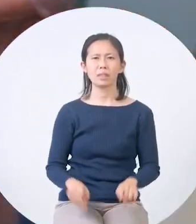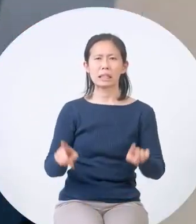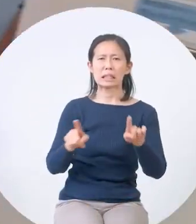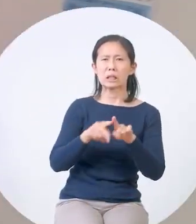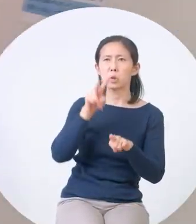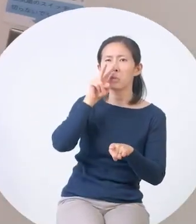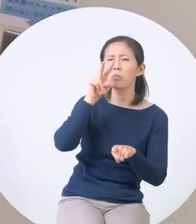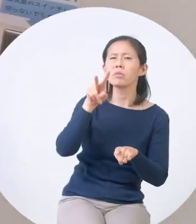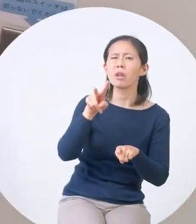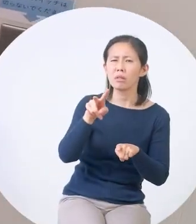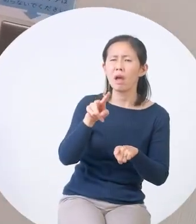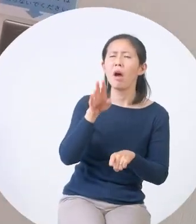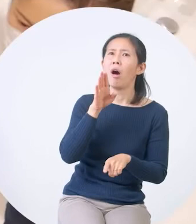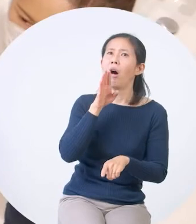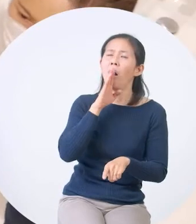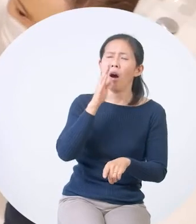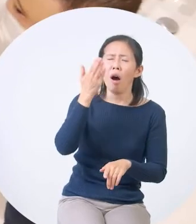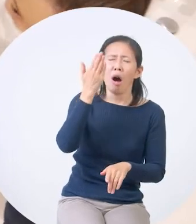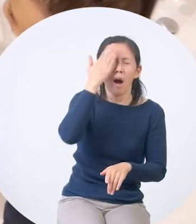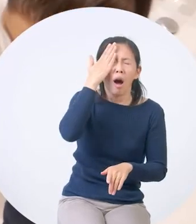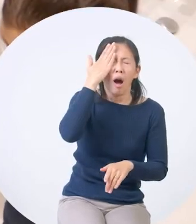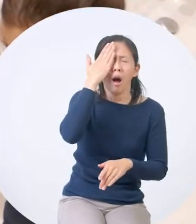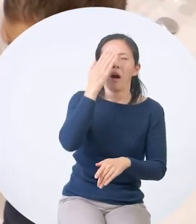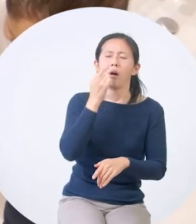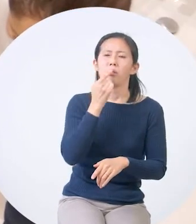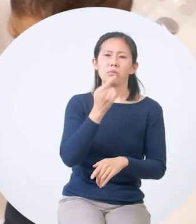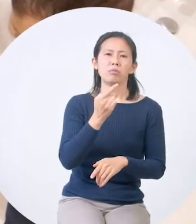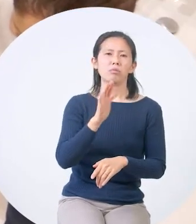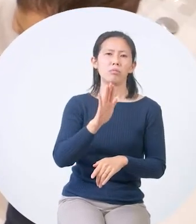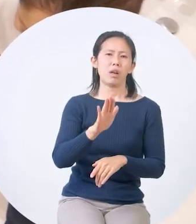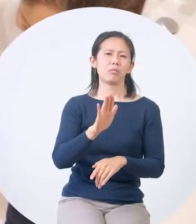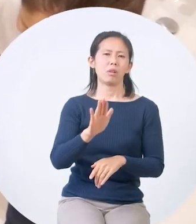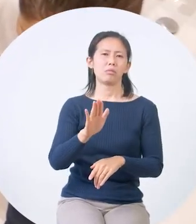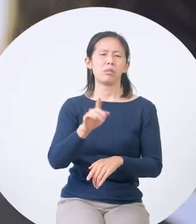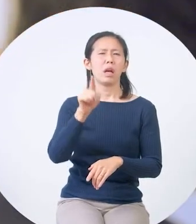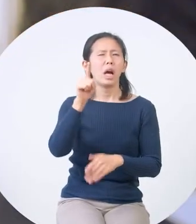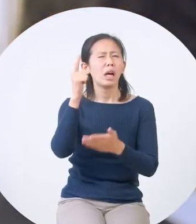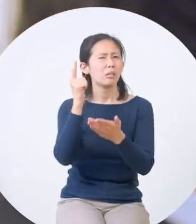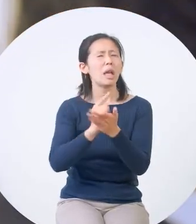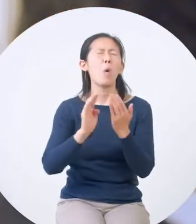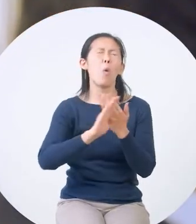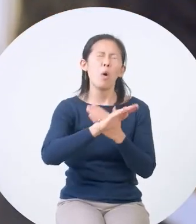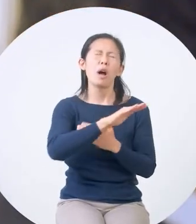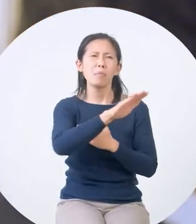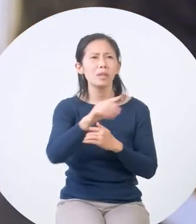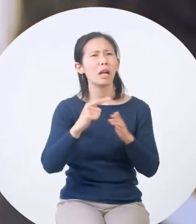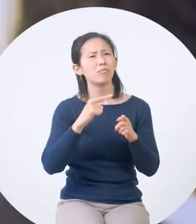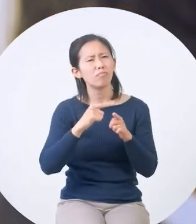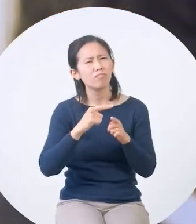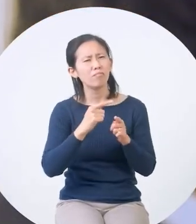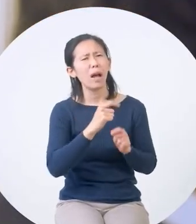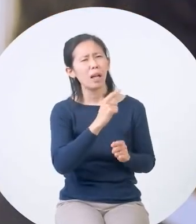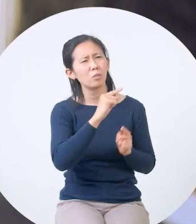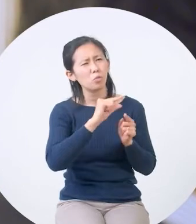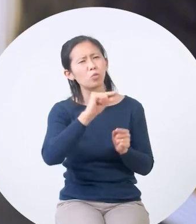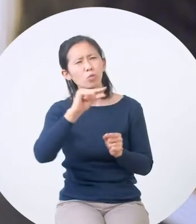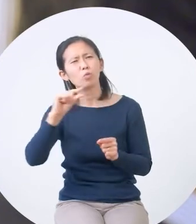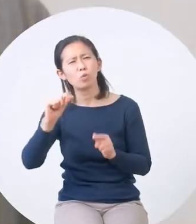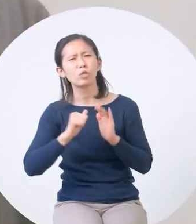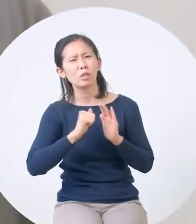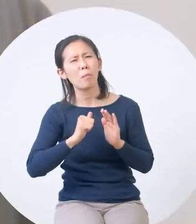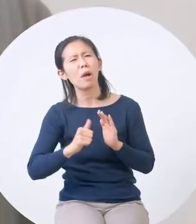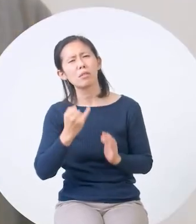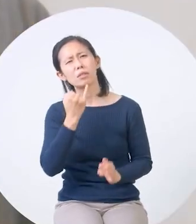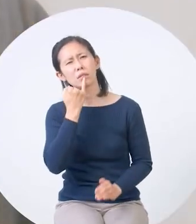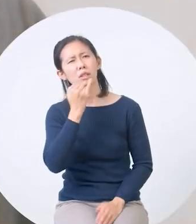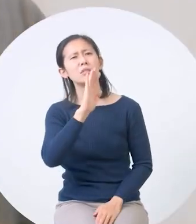くこれ本当にぶつかるなって、あそこだけは、その他はまあみんながちょっとずつ我慢すればいいのかなっていう部分で、